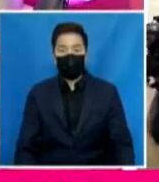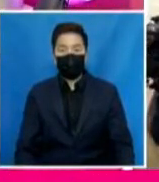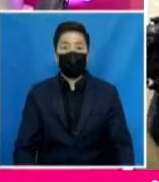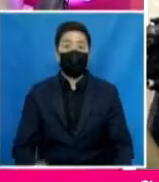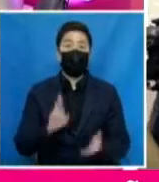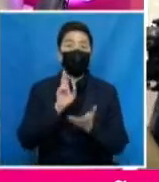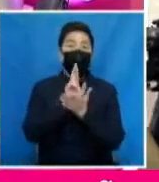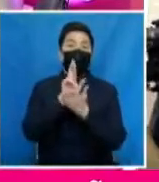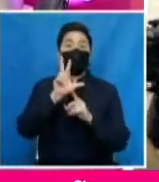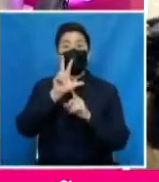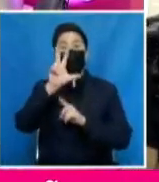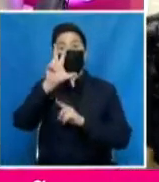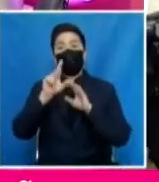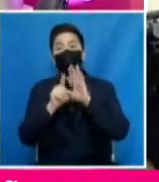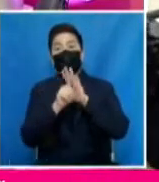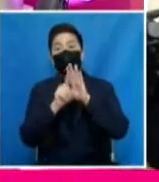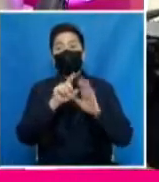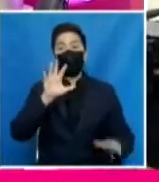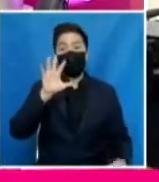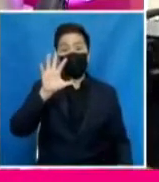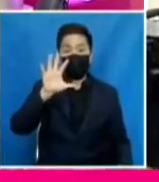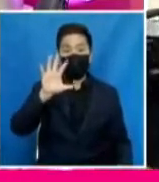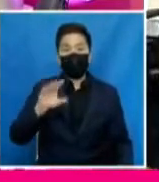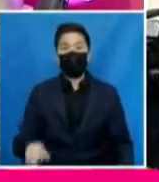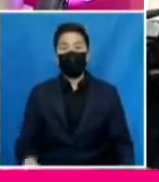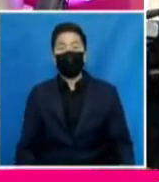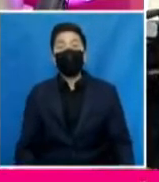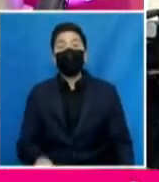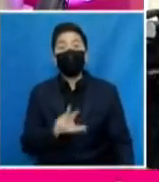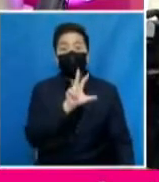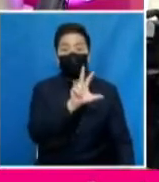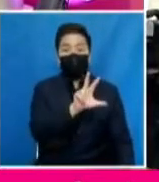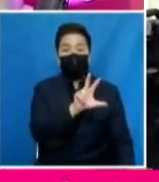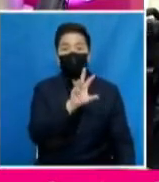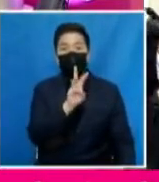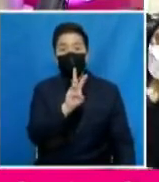อันดับที่3หมุนครั้งที่5เลขที่ออก